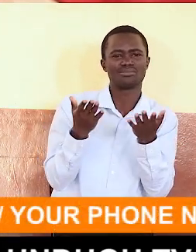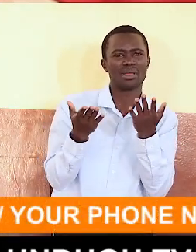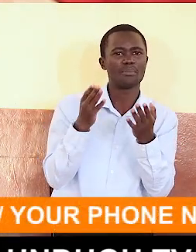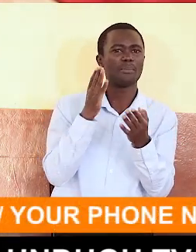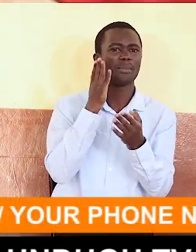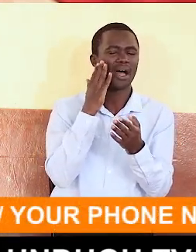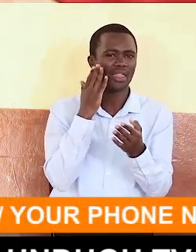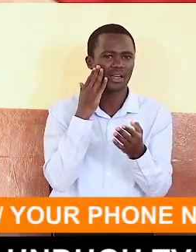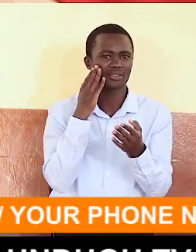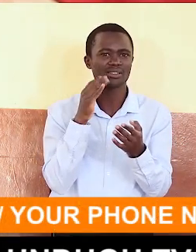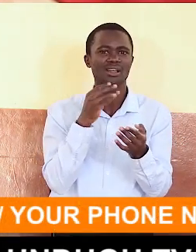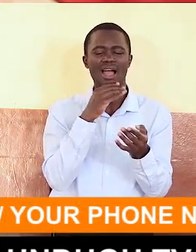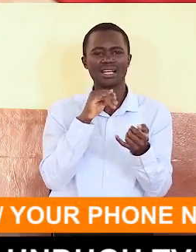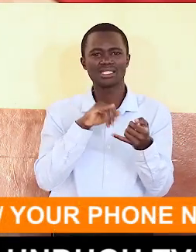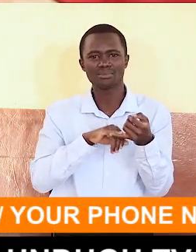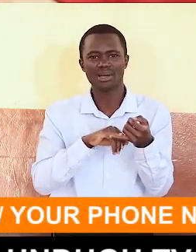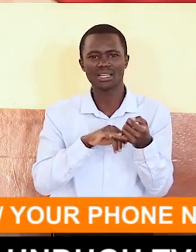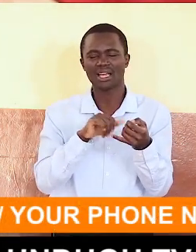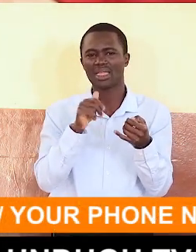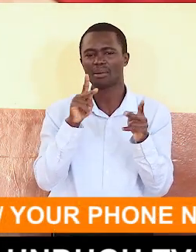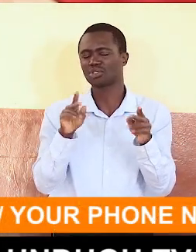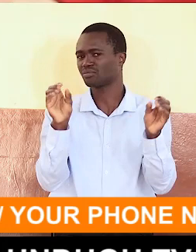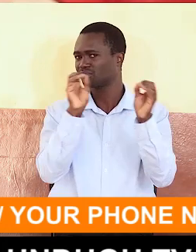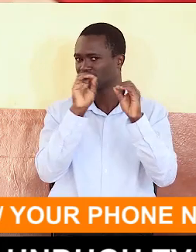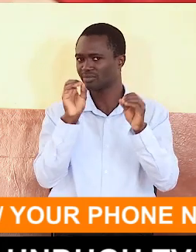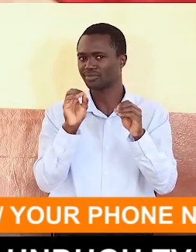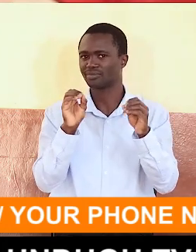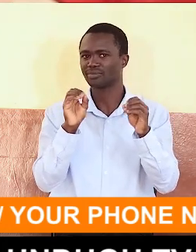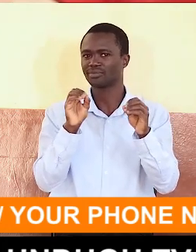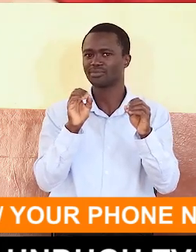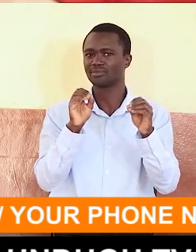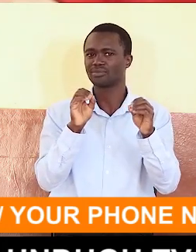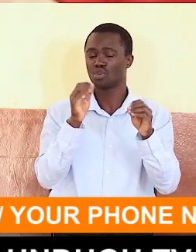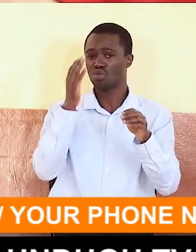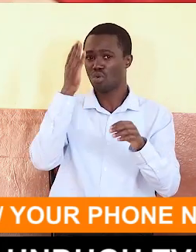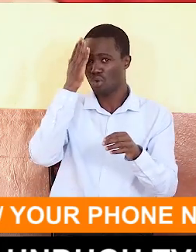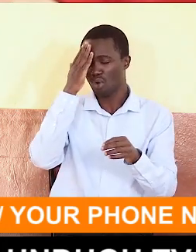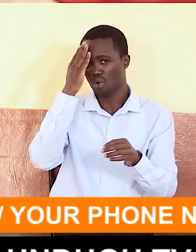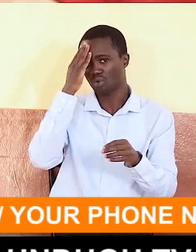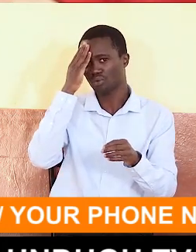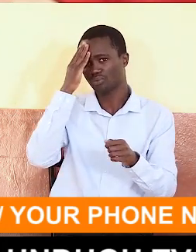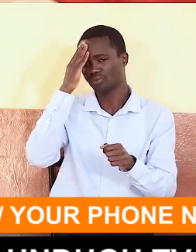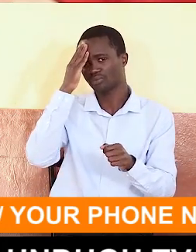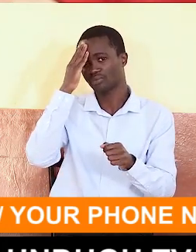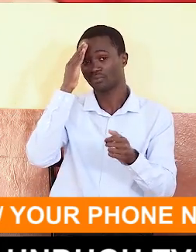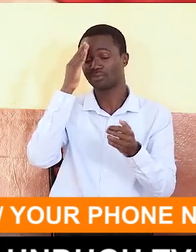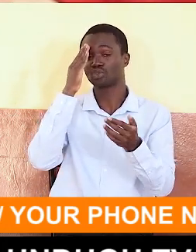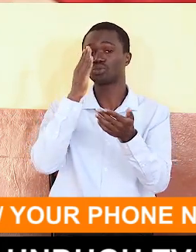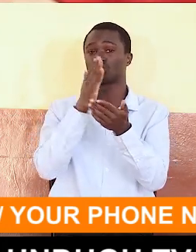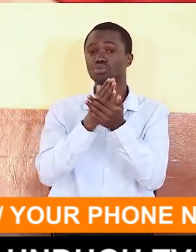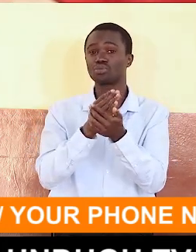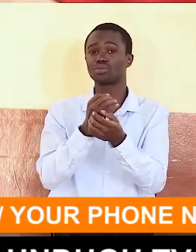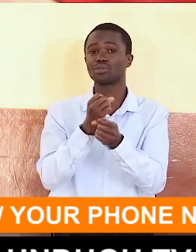yako na nani mwingine. Hapana, ujue ya